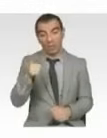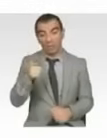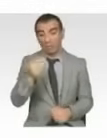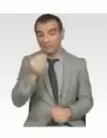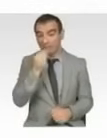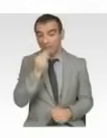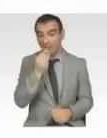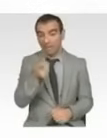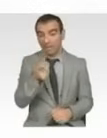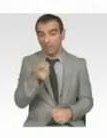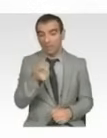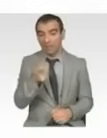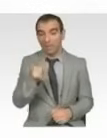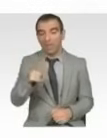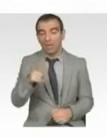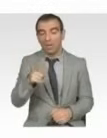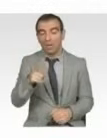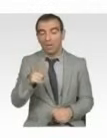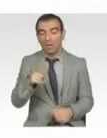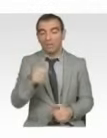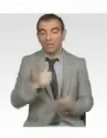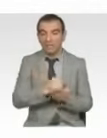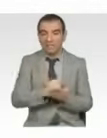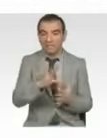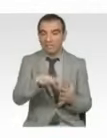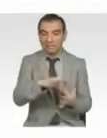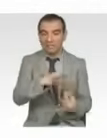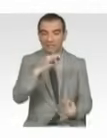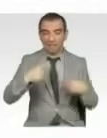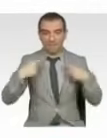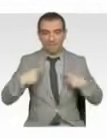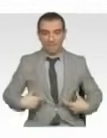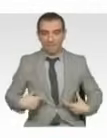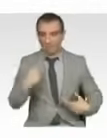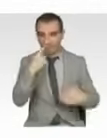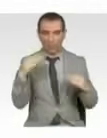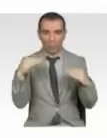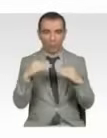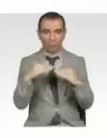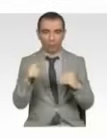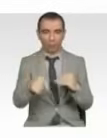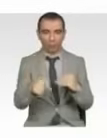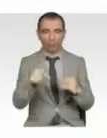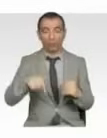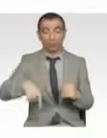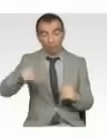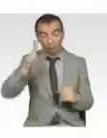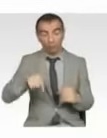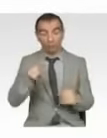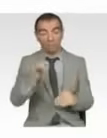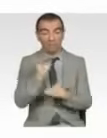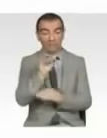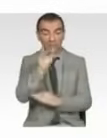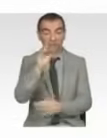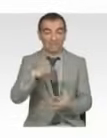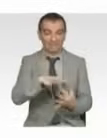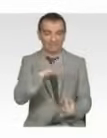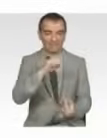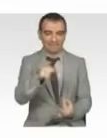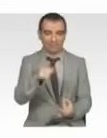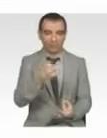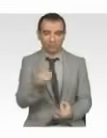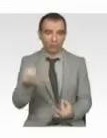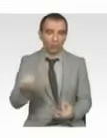beslenmesi hem doğaya hem de insanın bedenine çok uygun. Mesela günümüzde yaşayan insanlar ve de